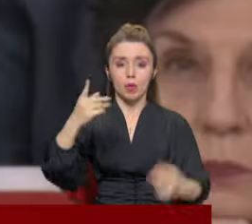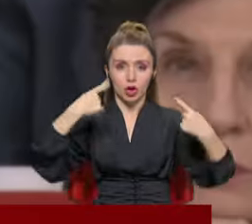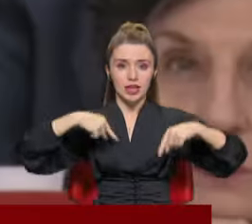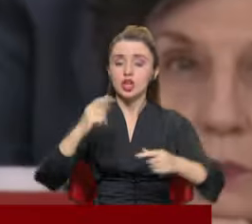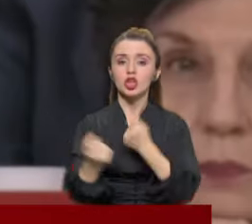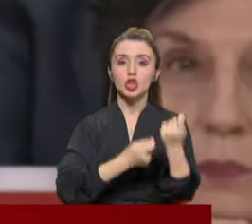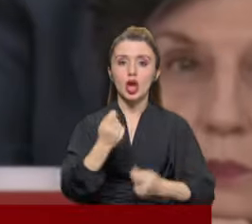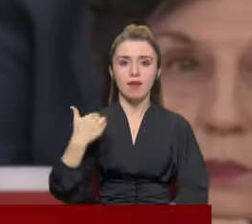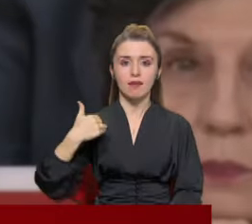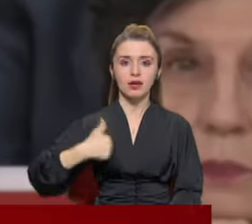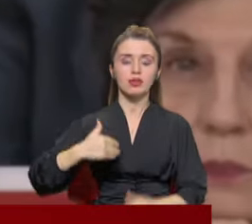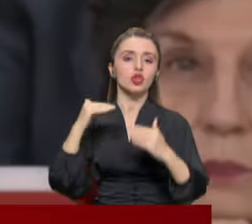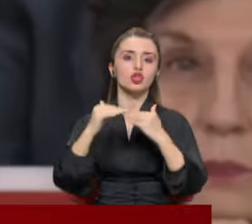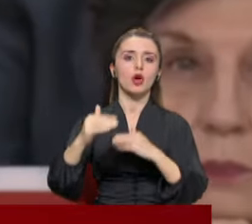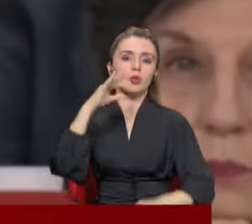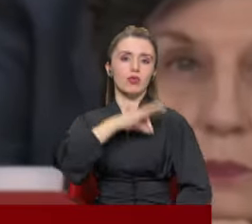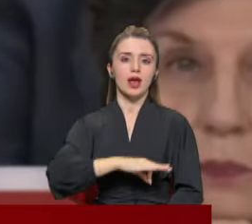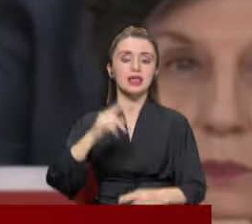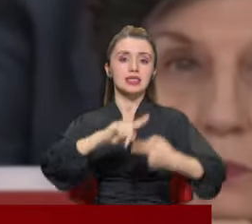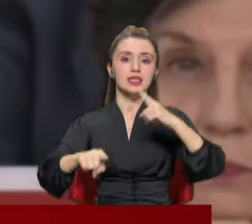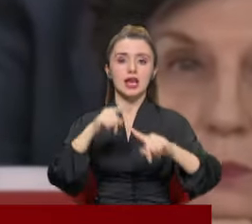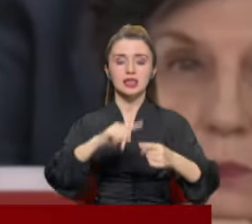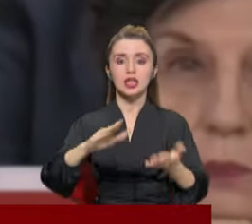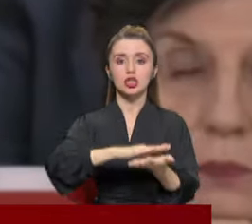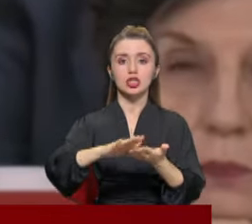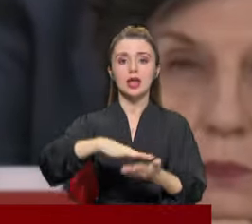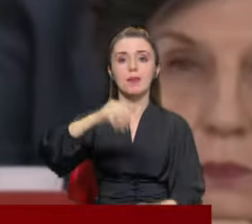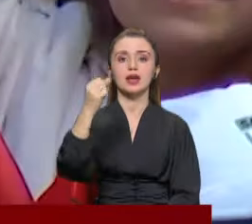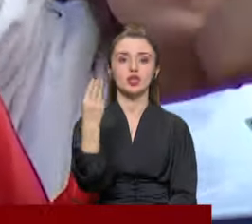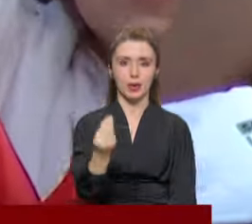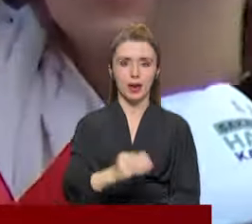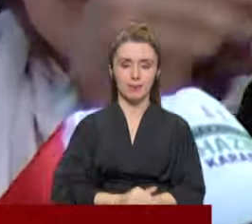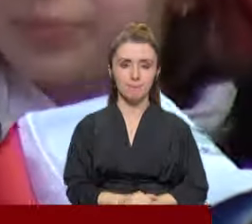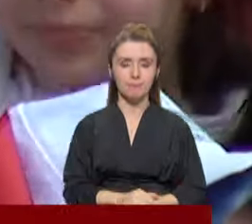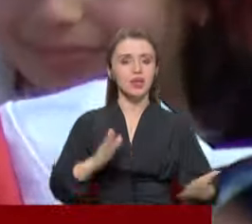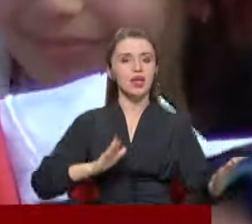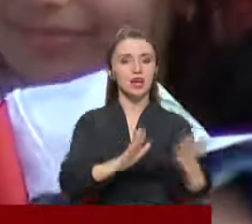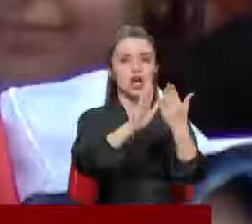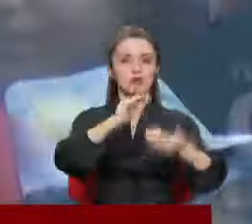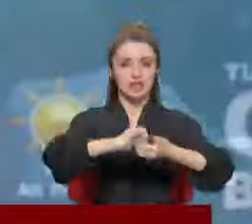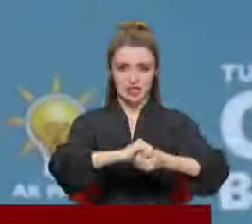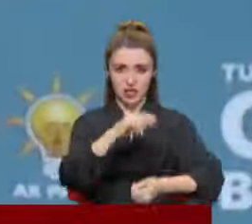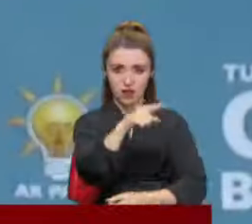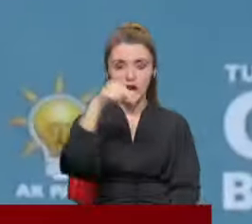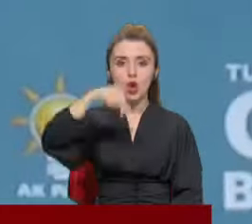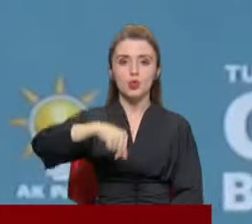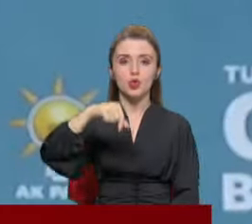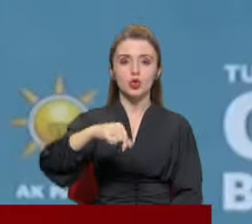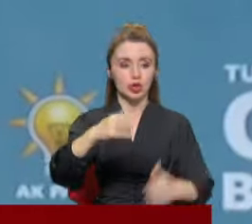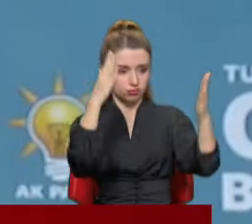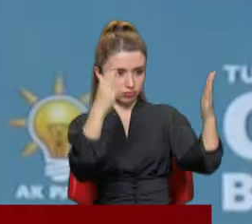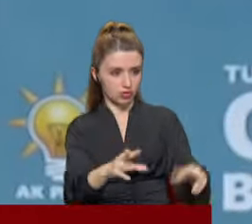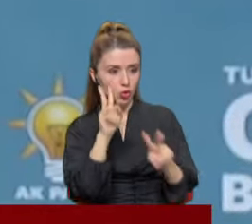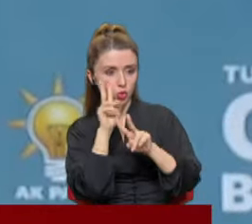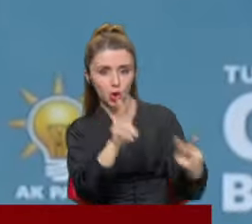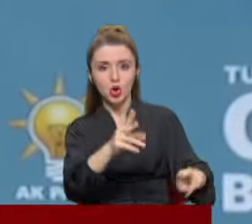düşen kamu yararını siyasetin ve düzenin merkezine almaktır. Karşımızdaki ittifakın bugünkü durumunu